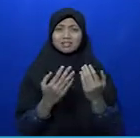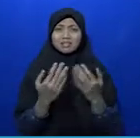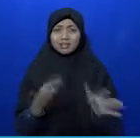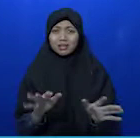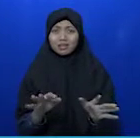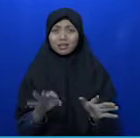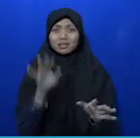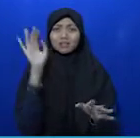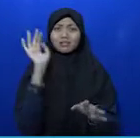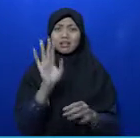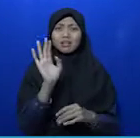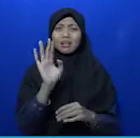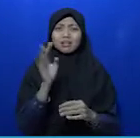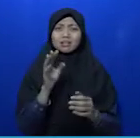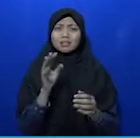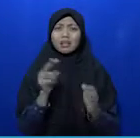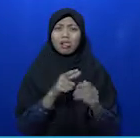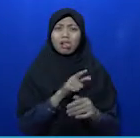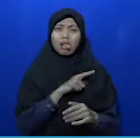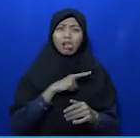jauh berkurang.